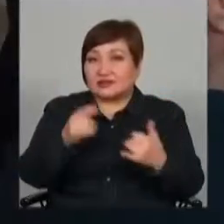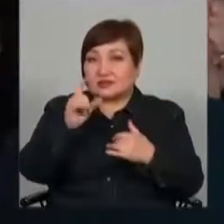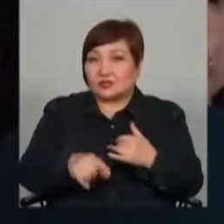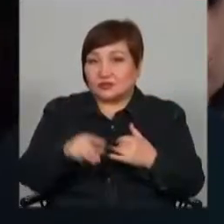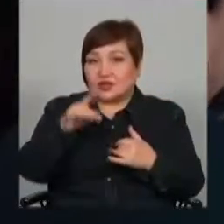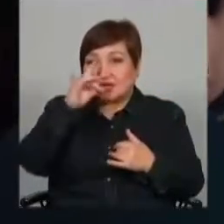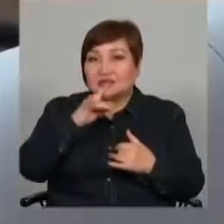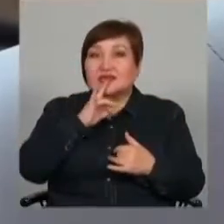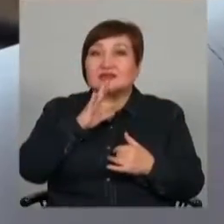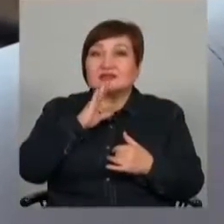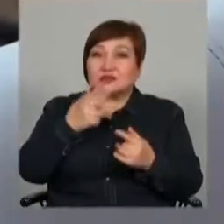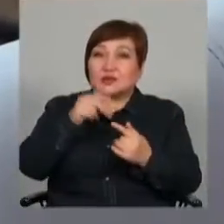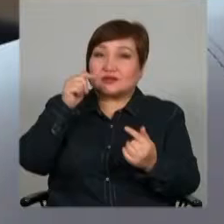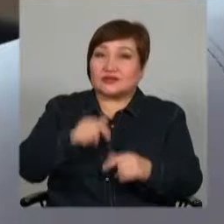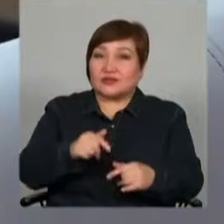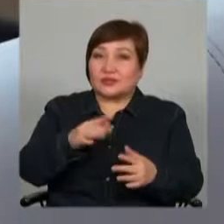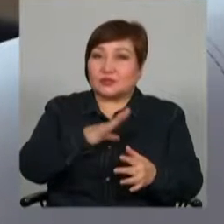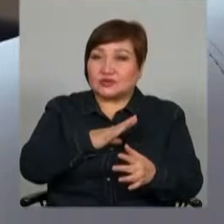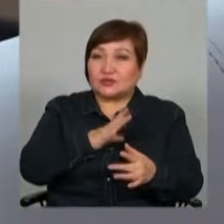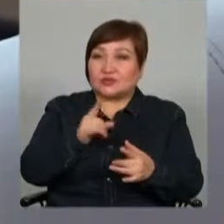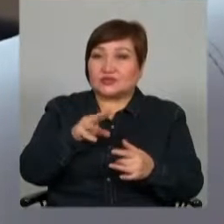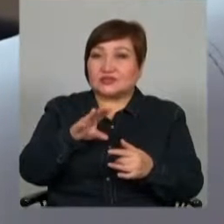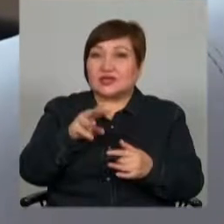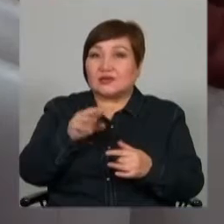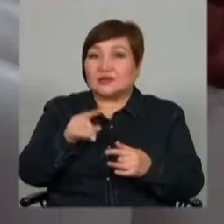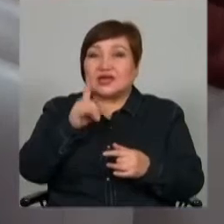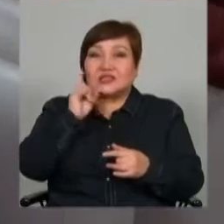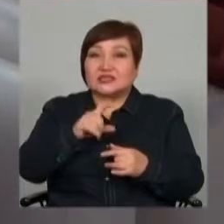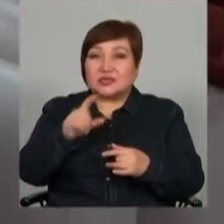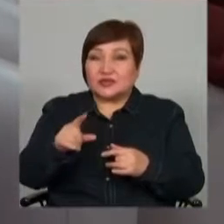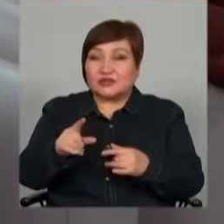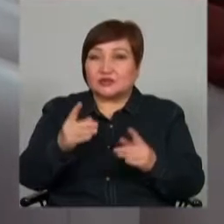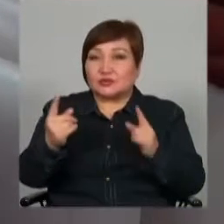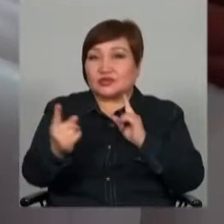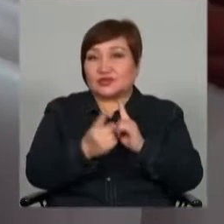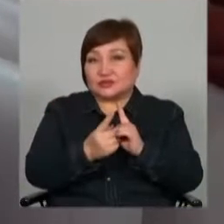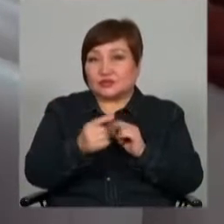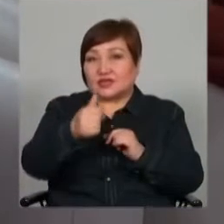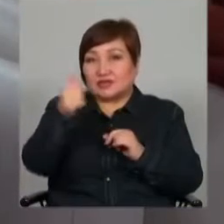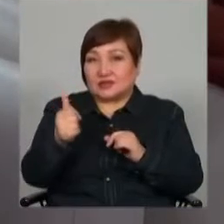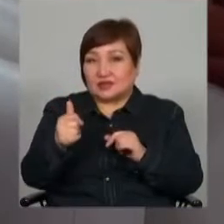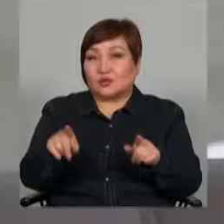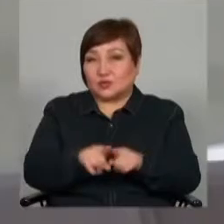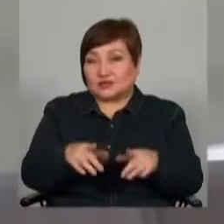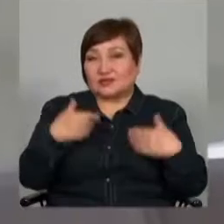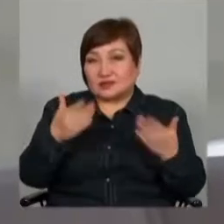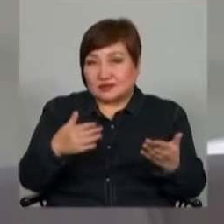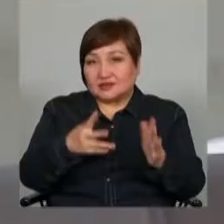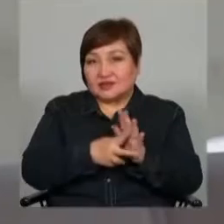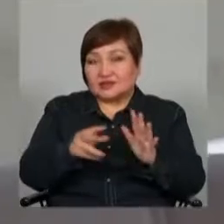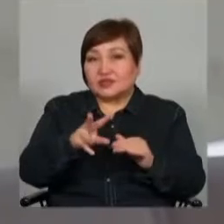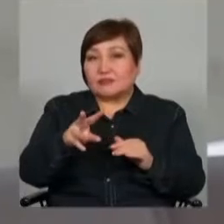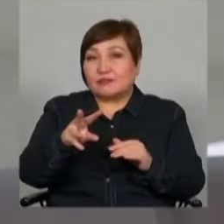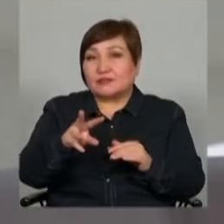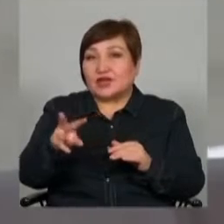екен. Ел анасы Зейнеп Ахметова жастармен өткен кездесу сағатында осындай өсиет айтты. 8 наурыз әйелдер мерекесі